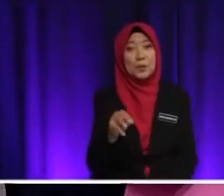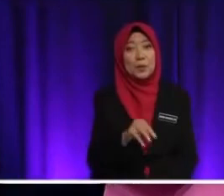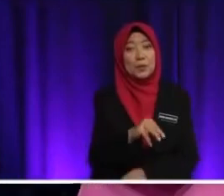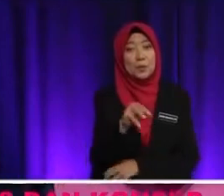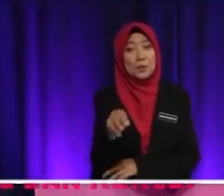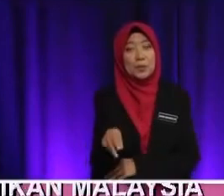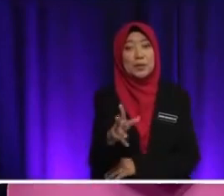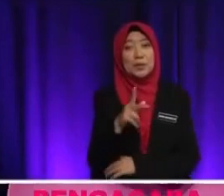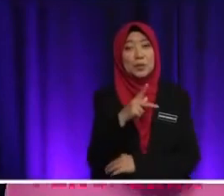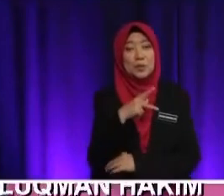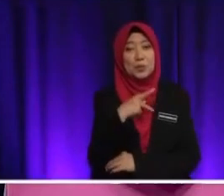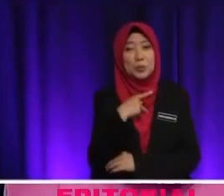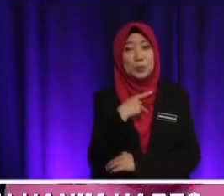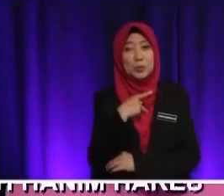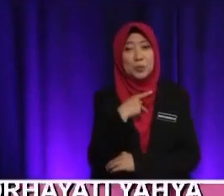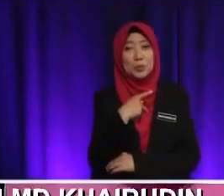murid-muridku,